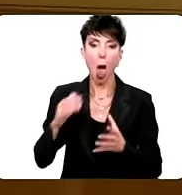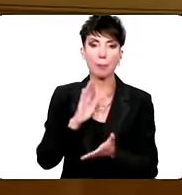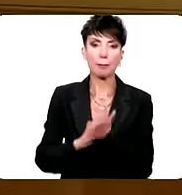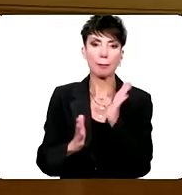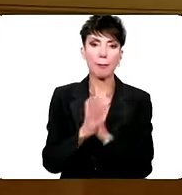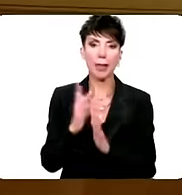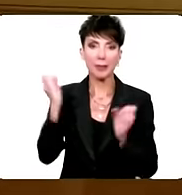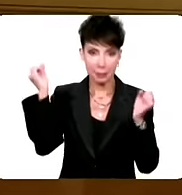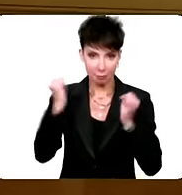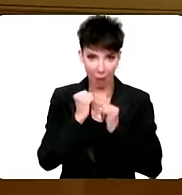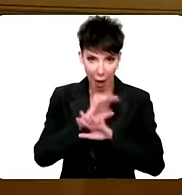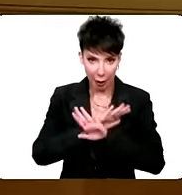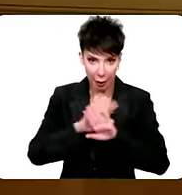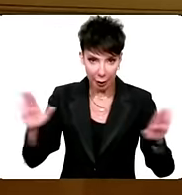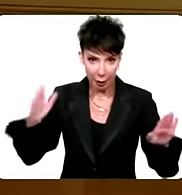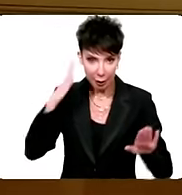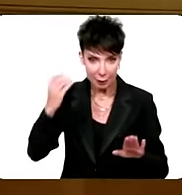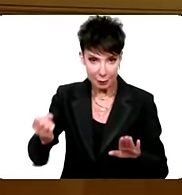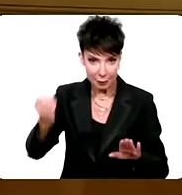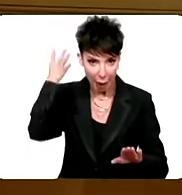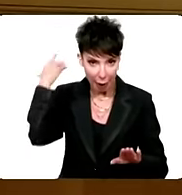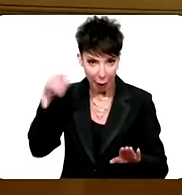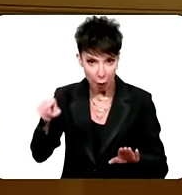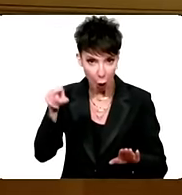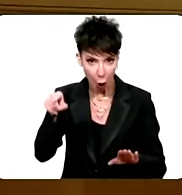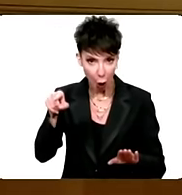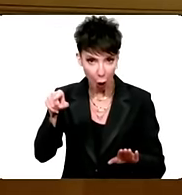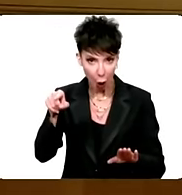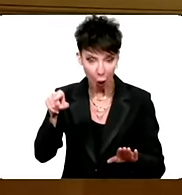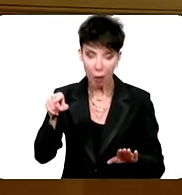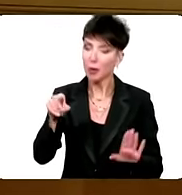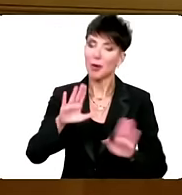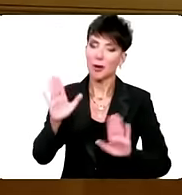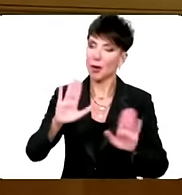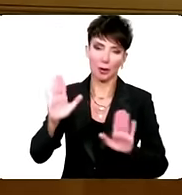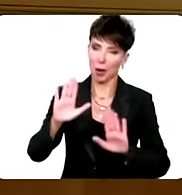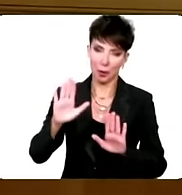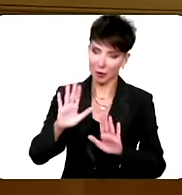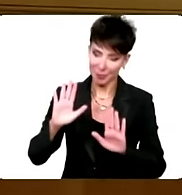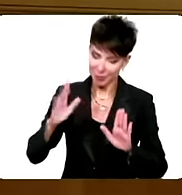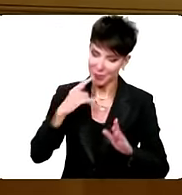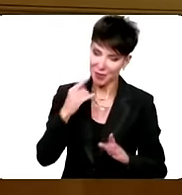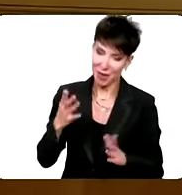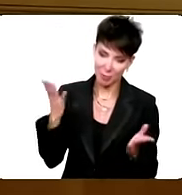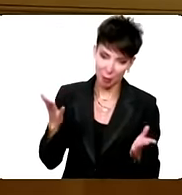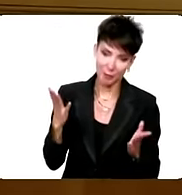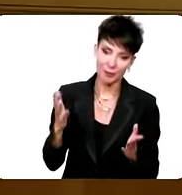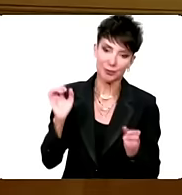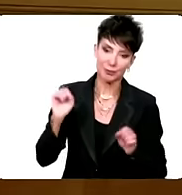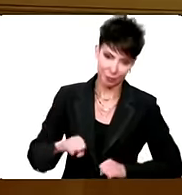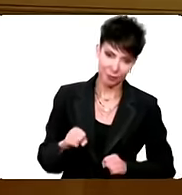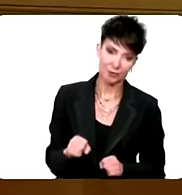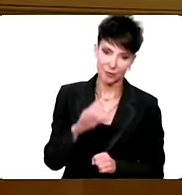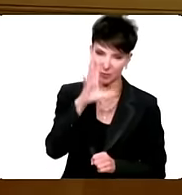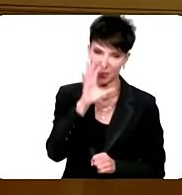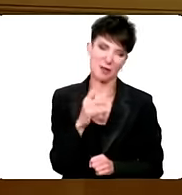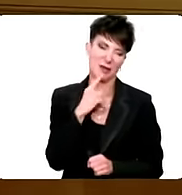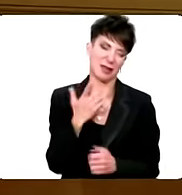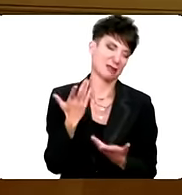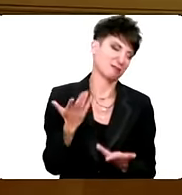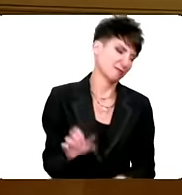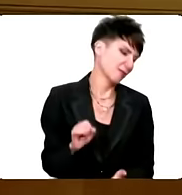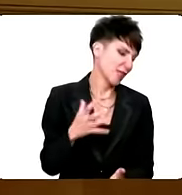ότι εκ των πραγμάτων θα διαψευστούν. Κοιτάξτε, ακούγεται κλισέ,